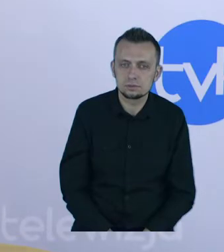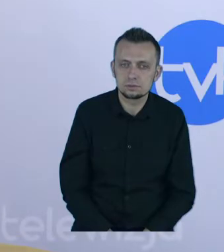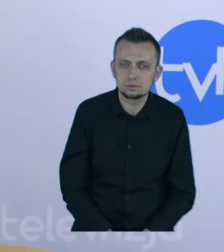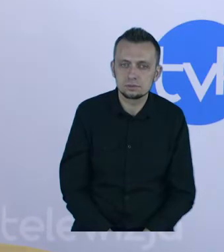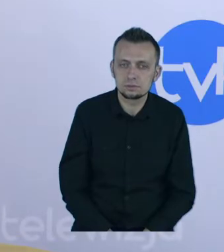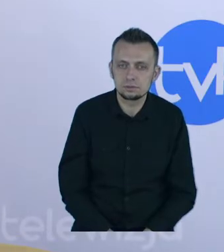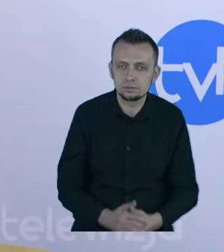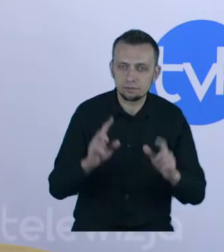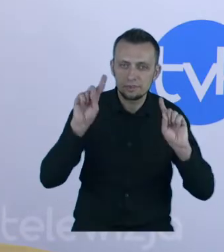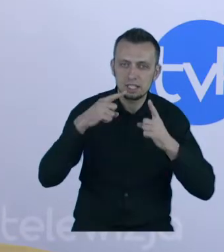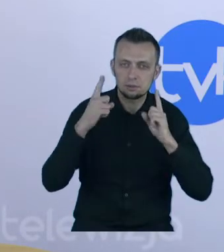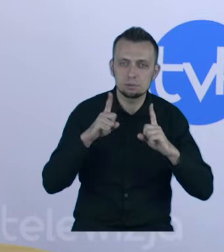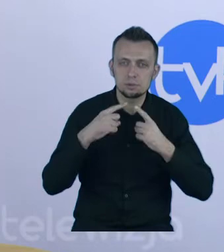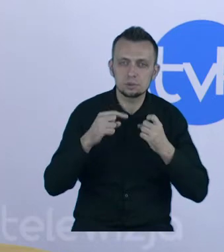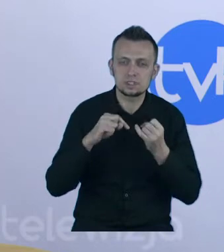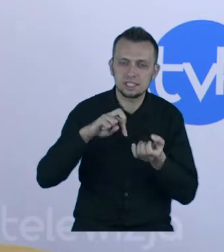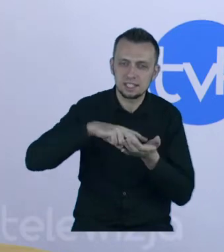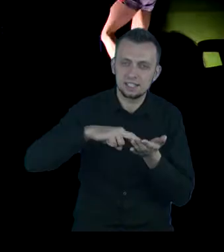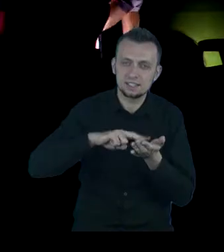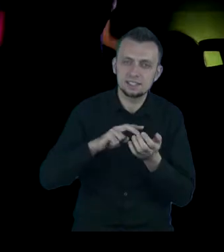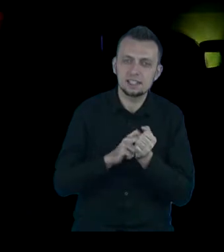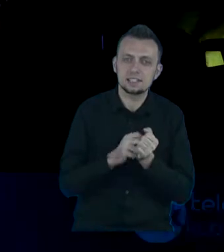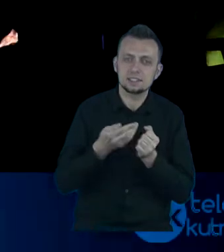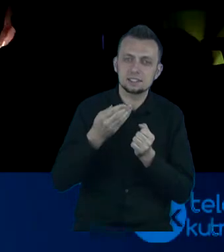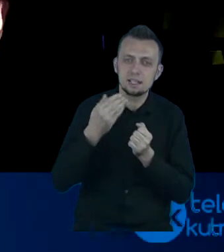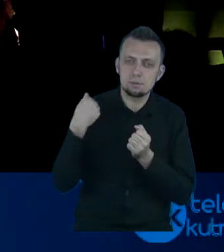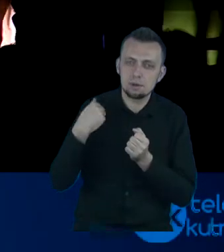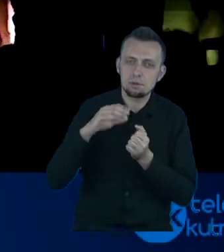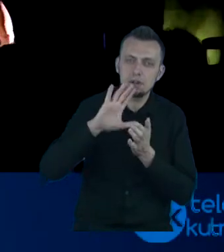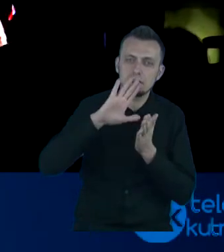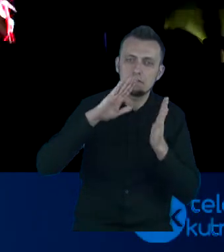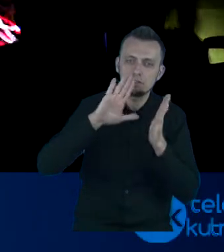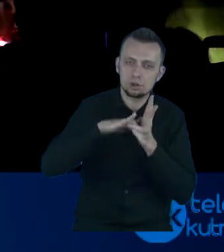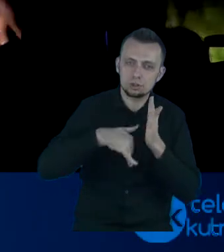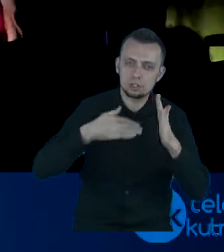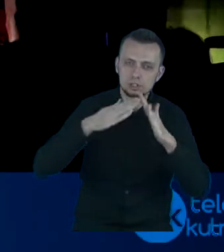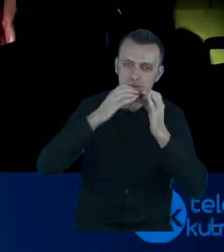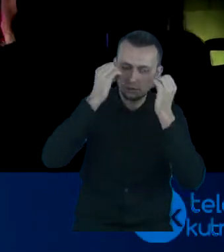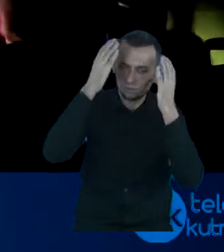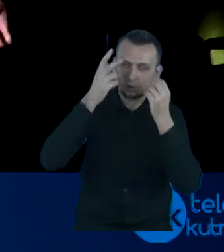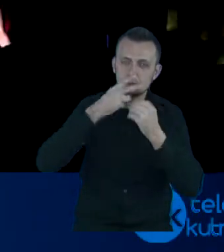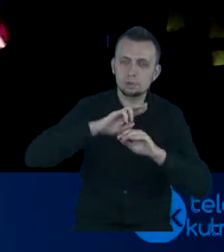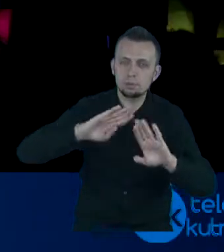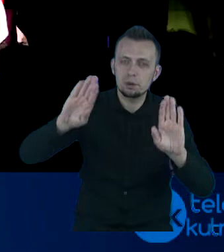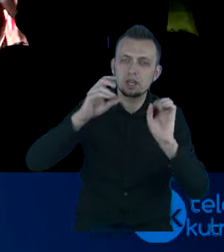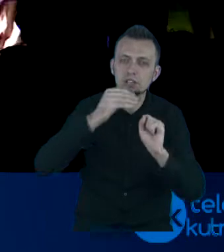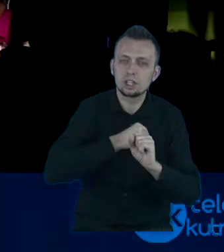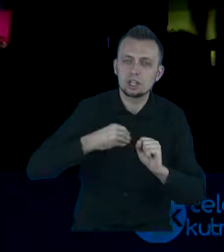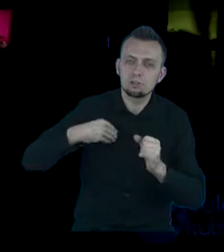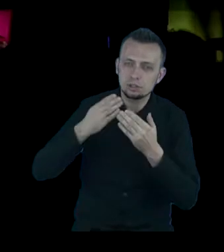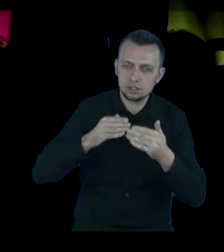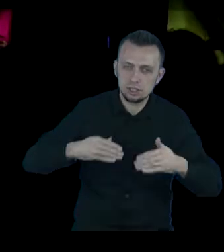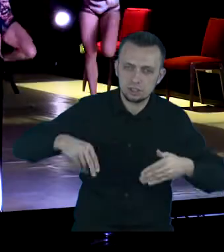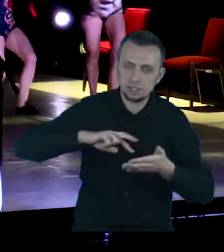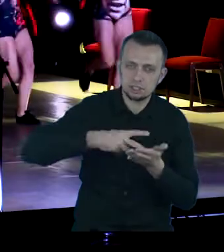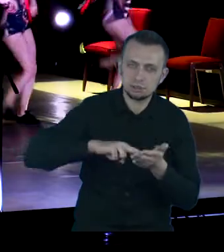Muzyka i taniec zawładnęły Kutnowskim Domem Kultury. Spektakl Polskiego Teatru Tańca miał miejsce na deskach Kutnowskiego